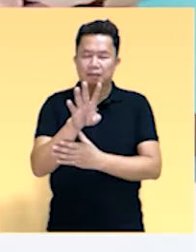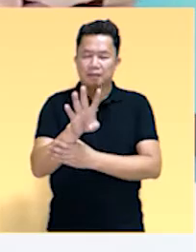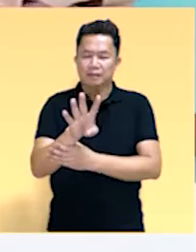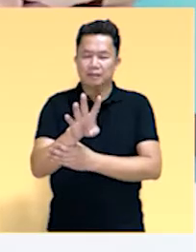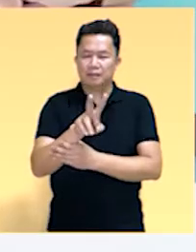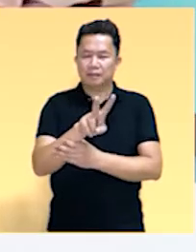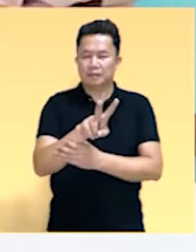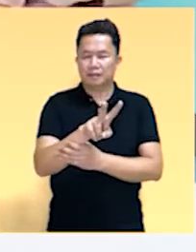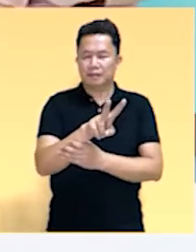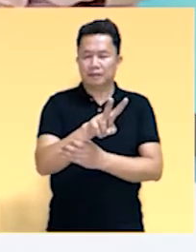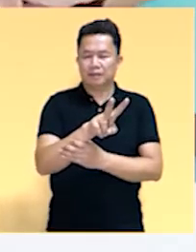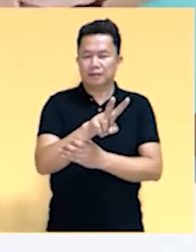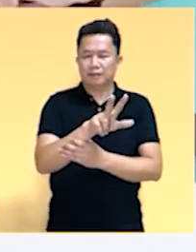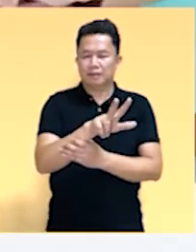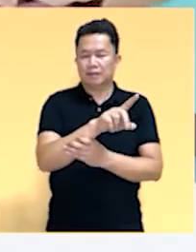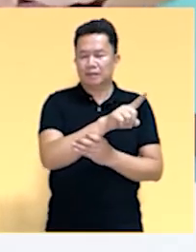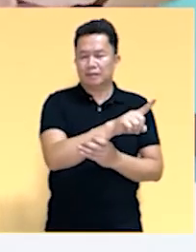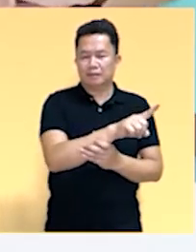6,375 minus